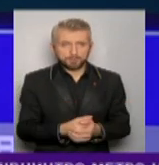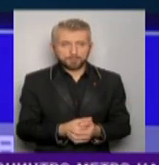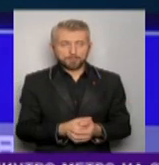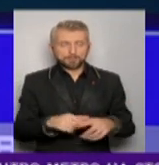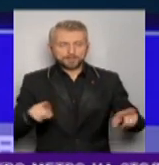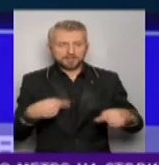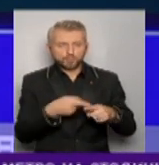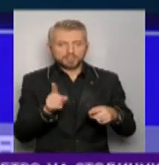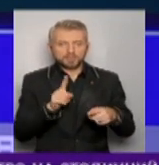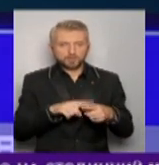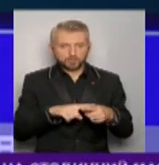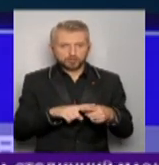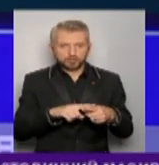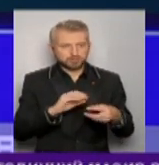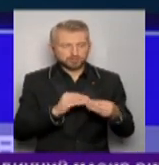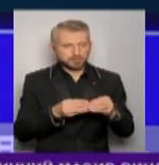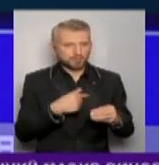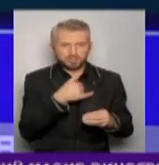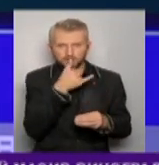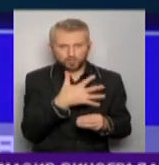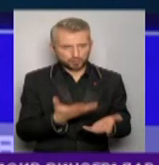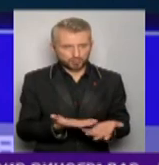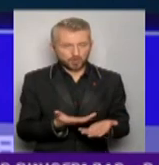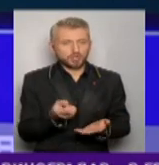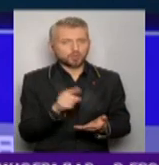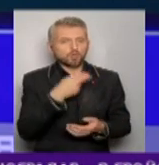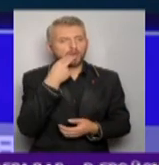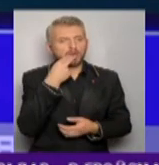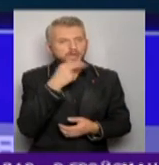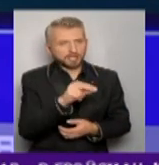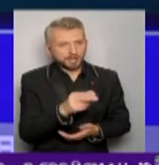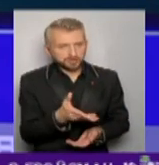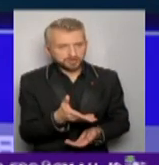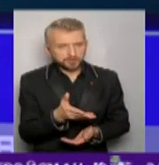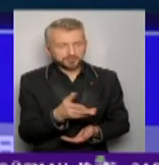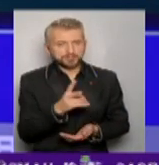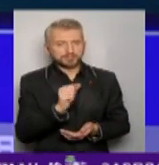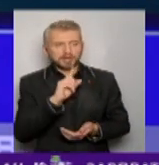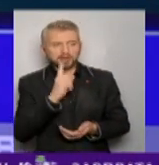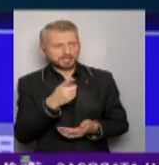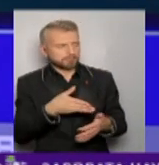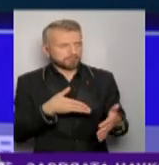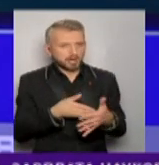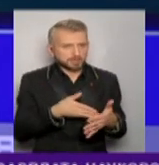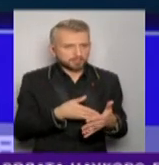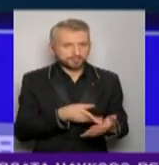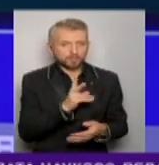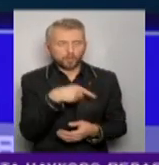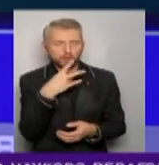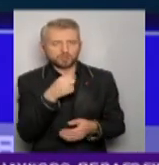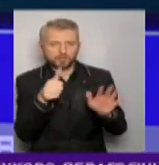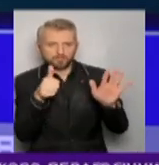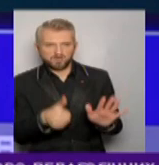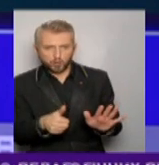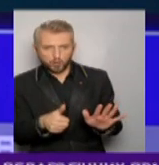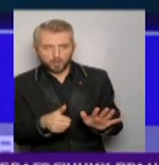створити оцю колізію з 1 січня ми не маємо права. Тому краще на рік максимум. Дехто каже на півроку,